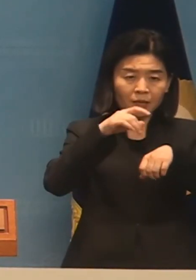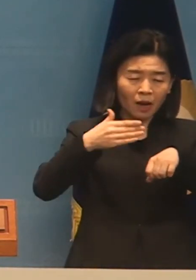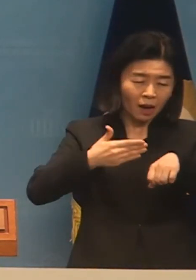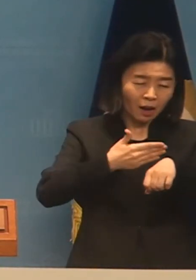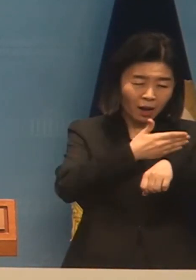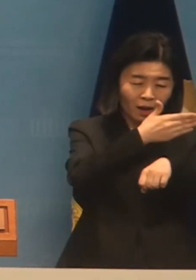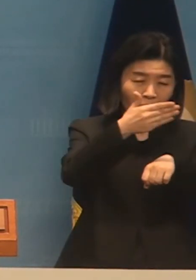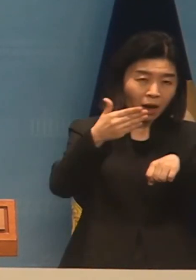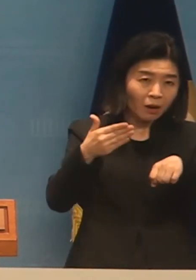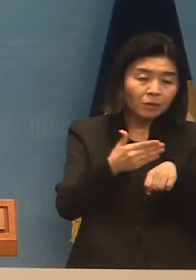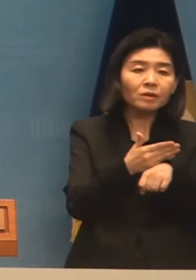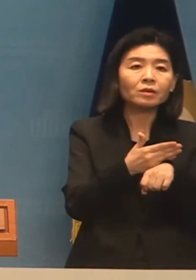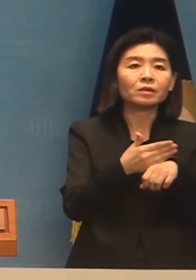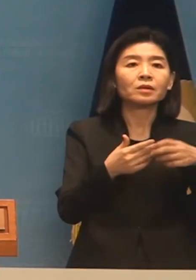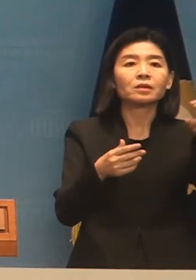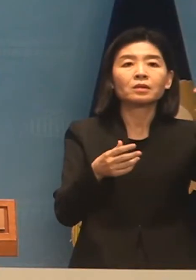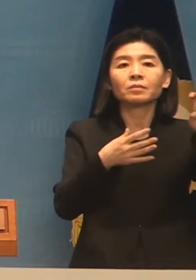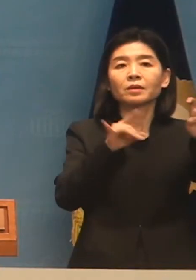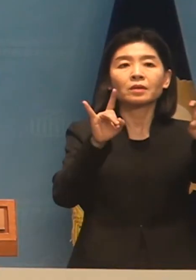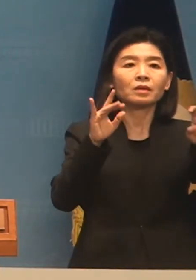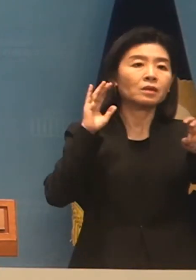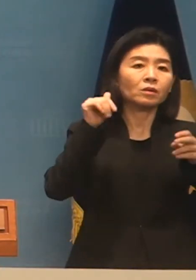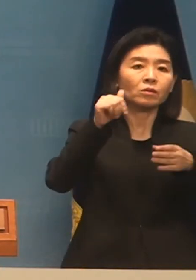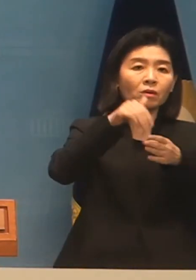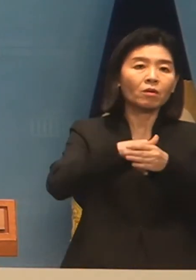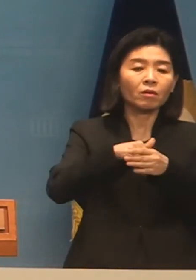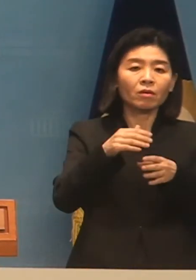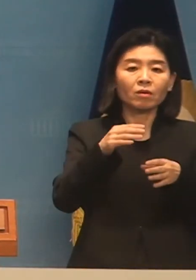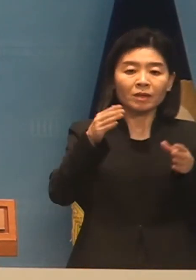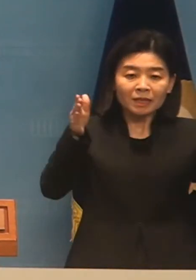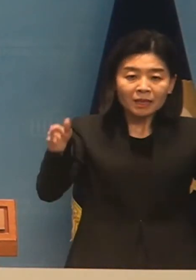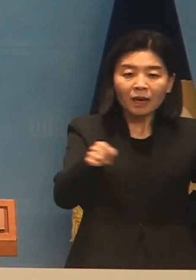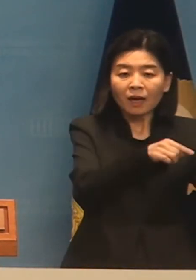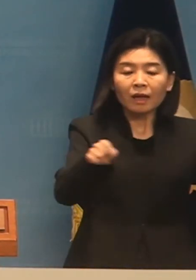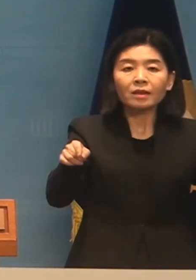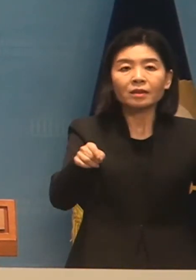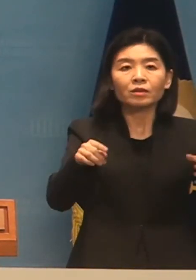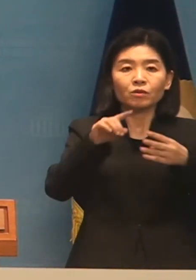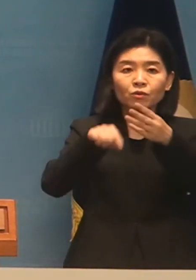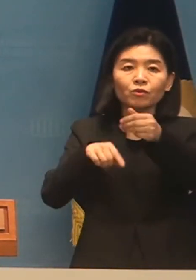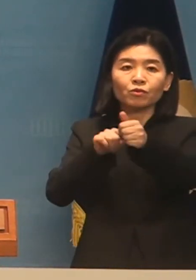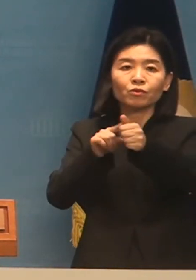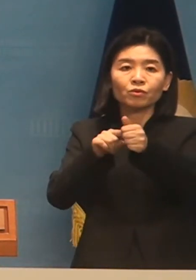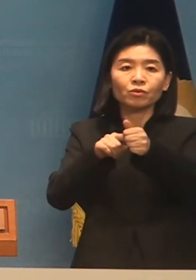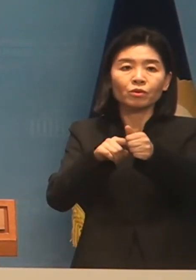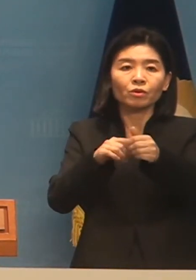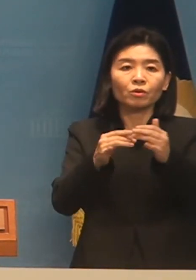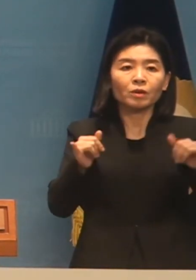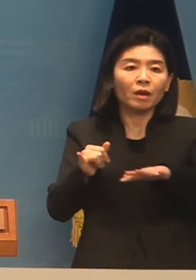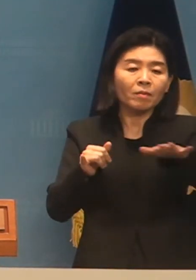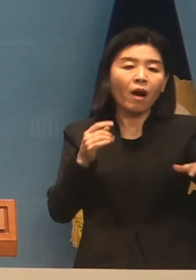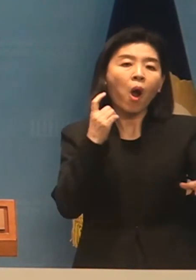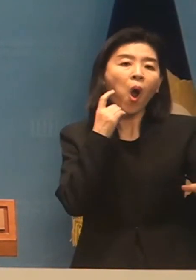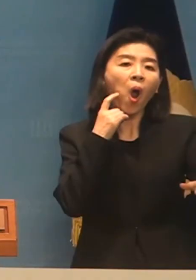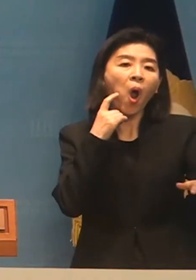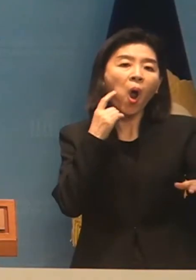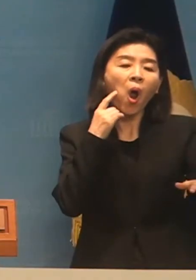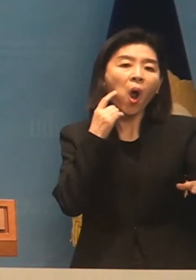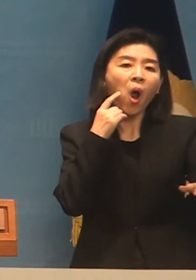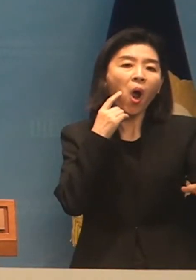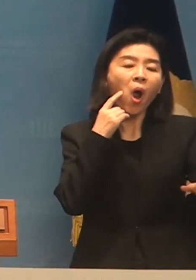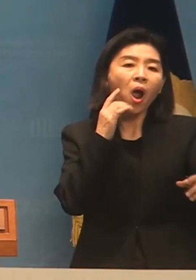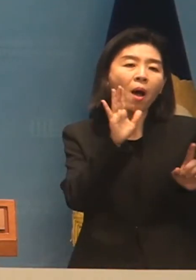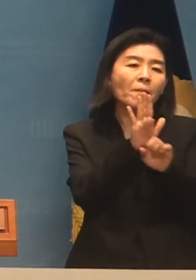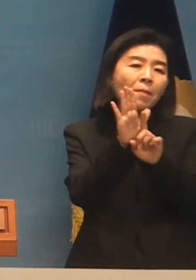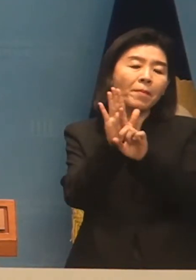동안 20대 대선 기간에 윤석열 후보가 국민에게 했던 거짓말, 대표적인